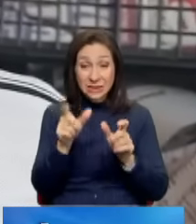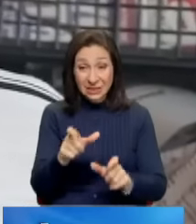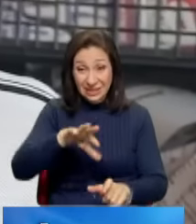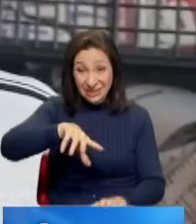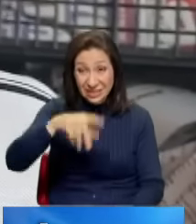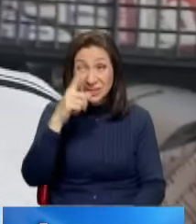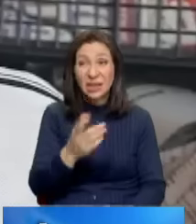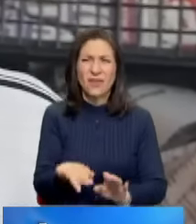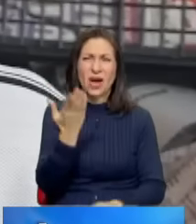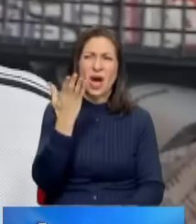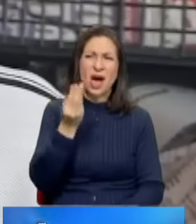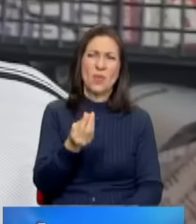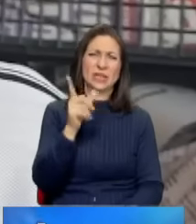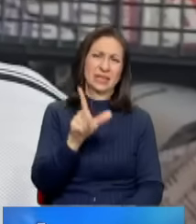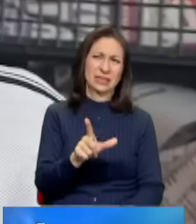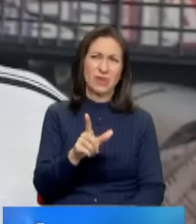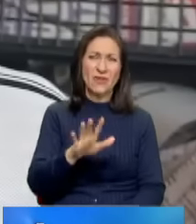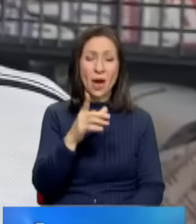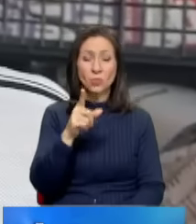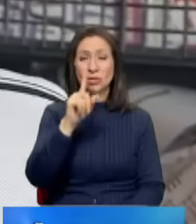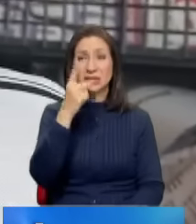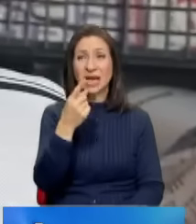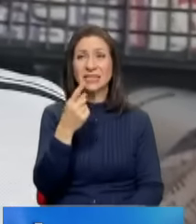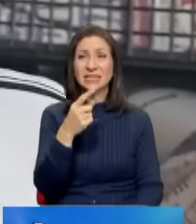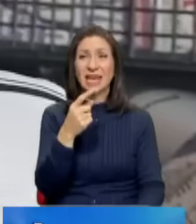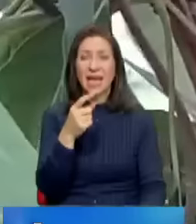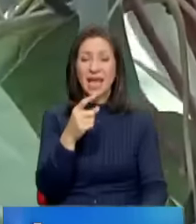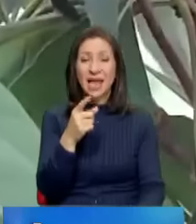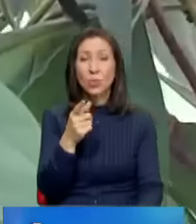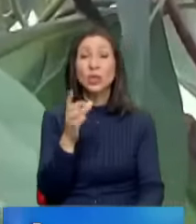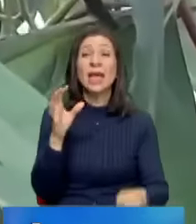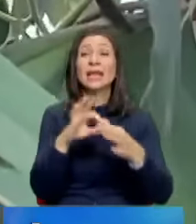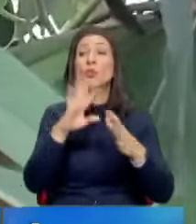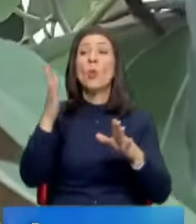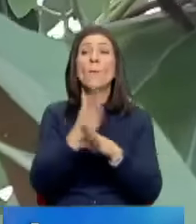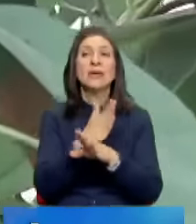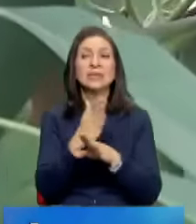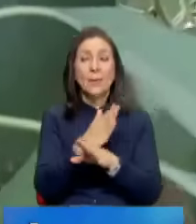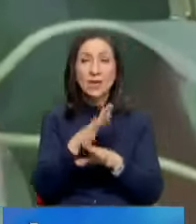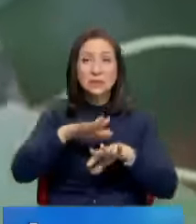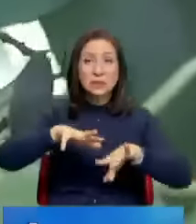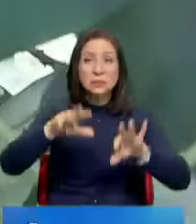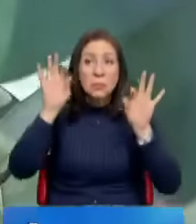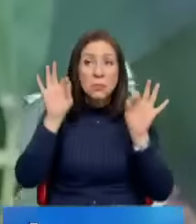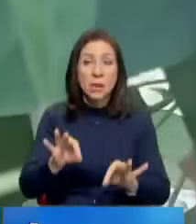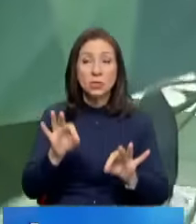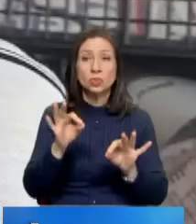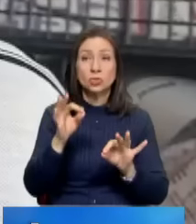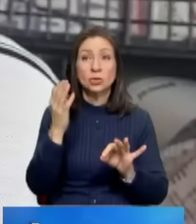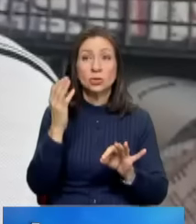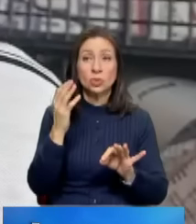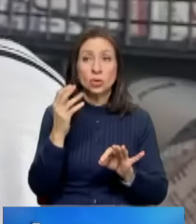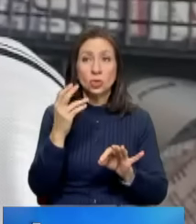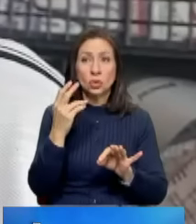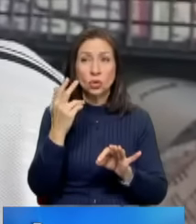daha tedbirlerin daha da sert alınması veya bu sadece avokado hırsızlığıyla alakalı da değil. Bütün ürünlerdeki hırsızlıklarda çocukken oynardık.